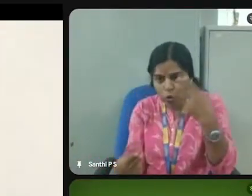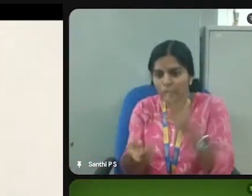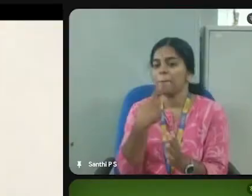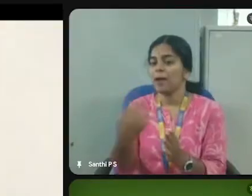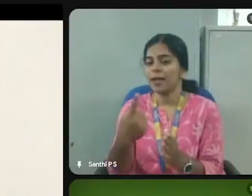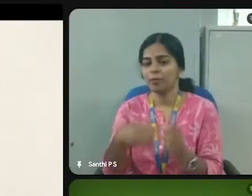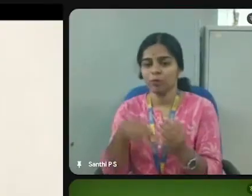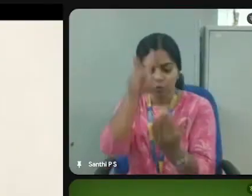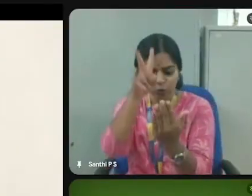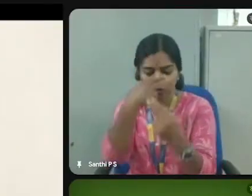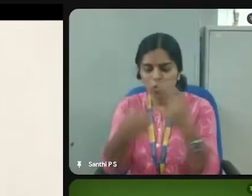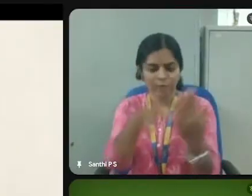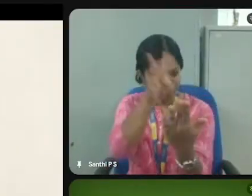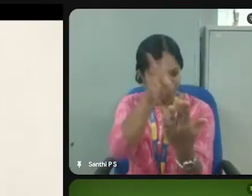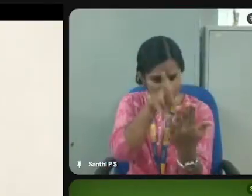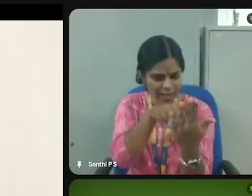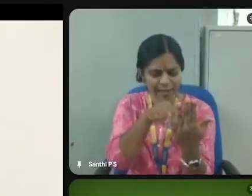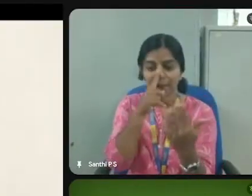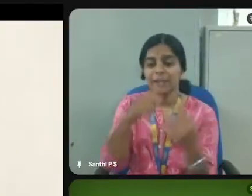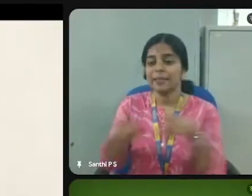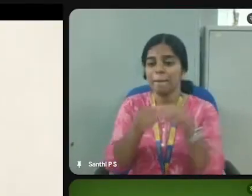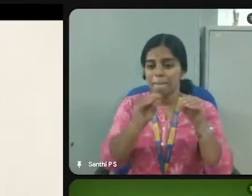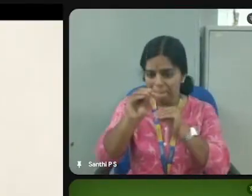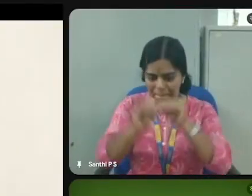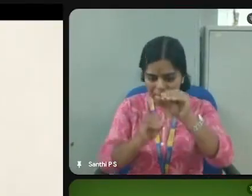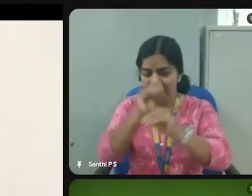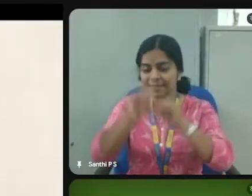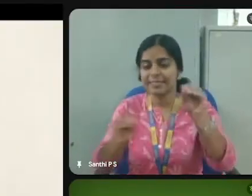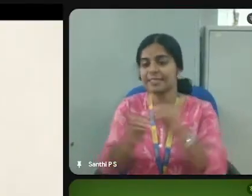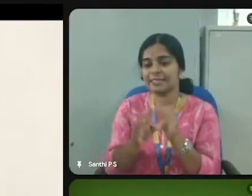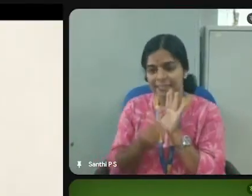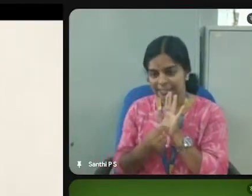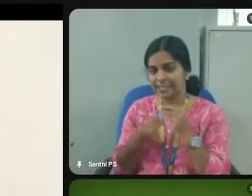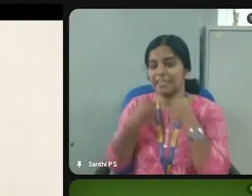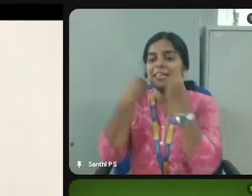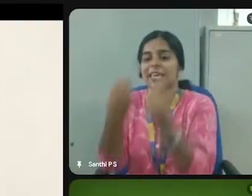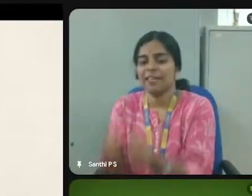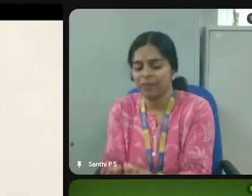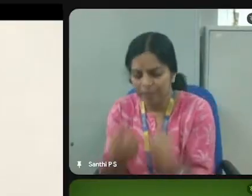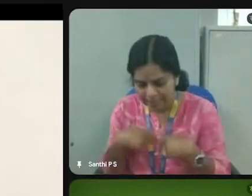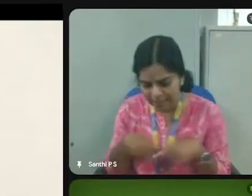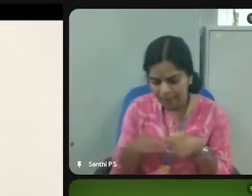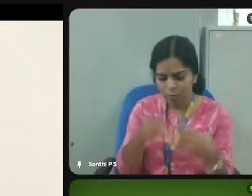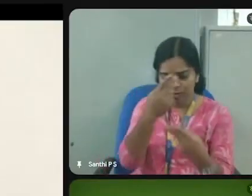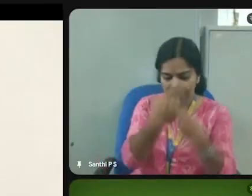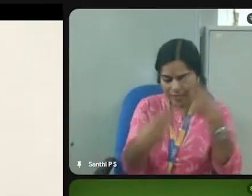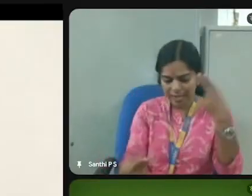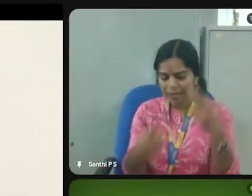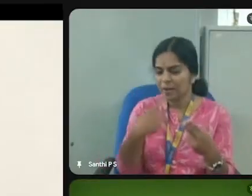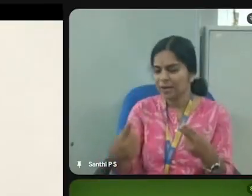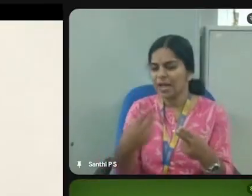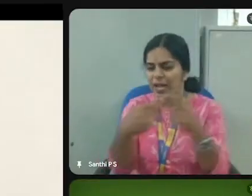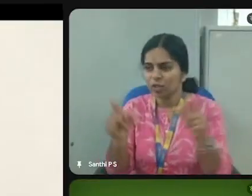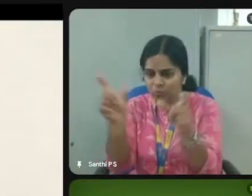അതേപോലെ തന്നെ നമുക്ക് എന്തെങ്കിലും ജിക്സോ പസിൽസ് പോലെ കൊടുക്കാം. സോ ഒരു കഥ പറഞ്ഞിട്ട് ആ കഥ എങ്ങനെ ജോയിൻ ചെയ്യണം അത്.